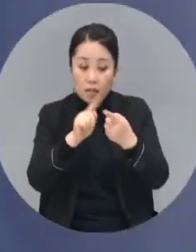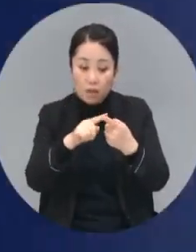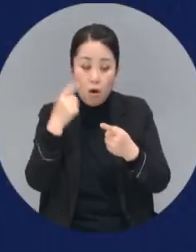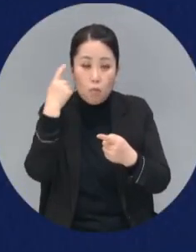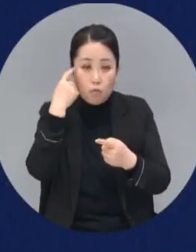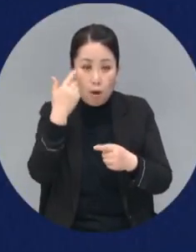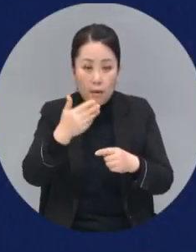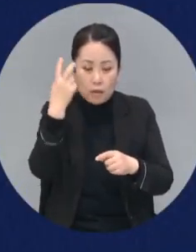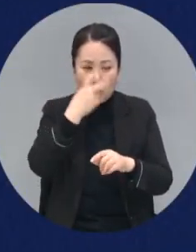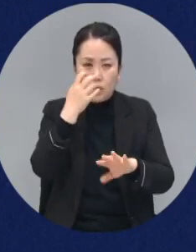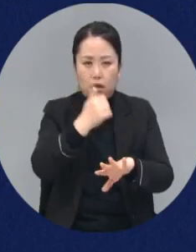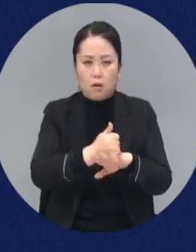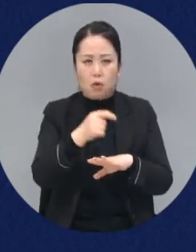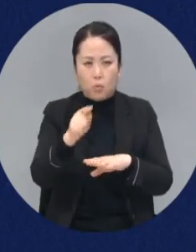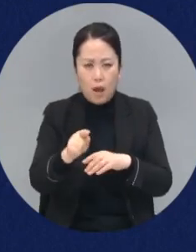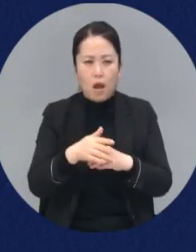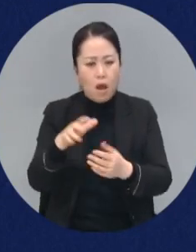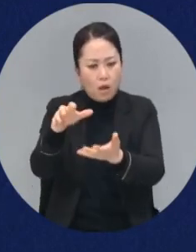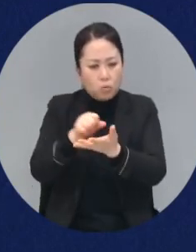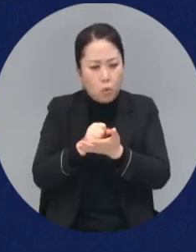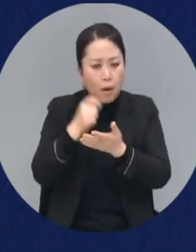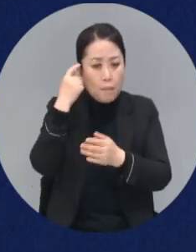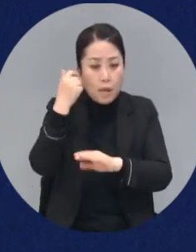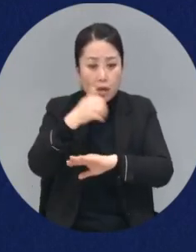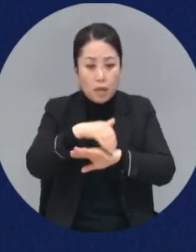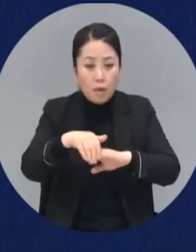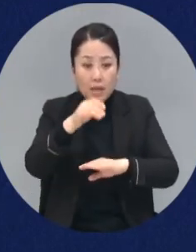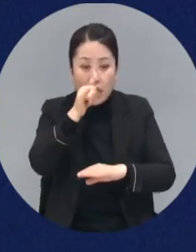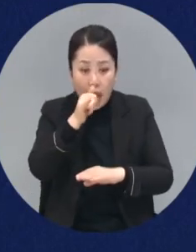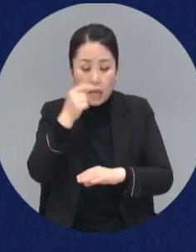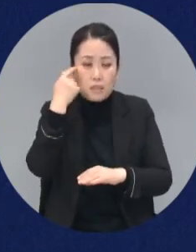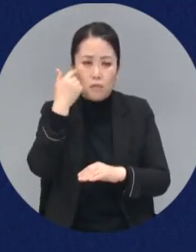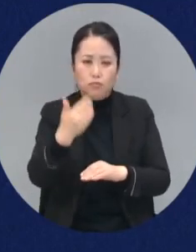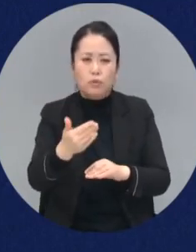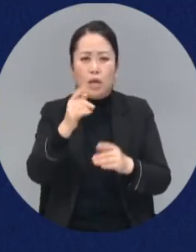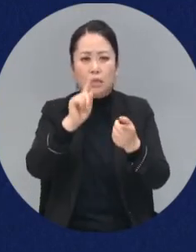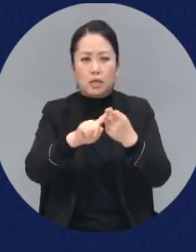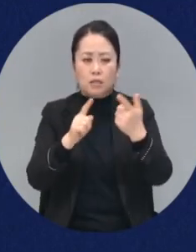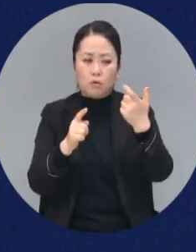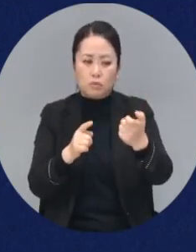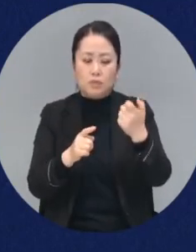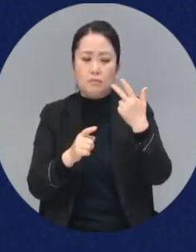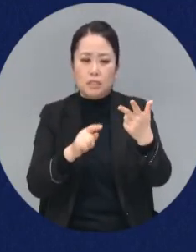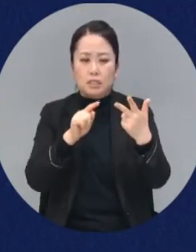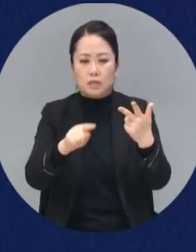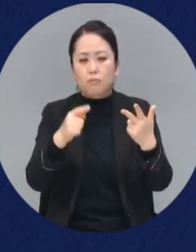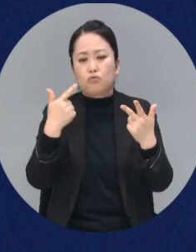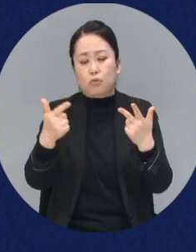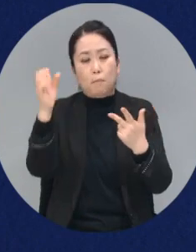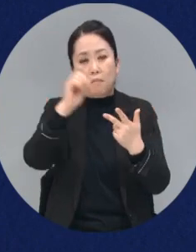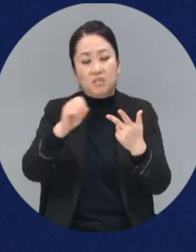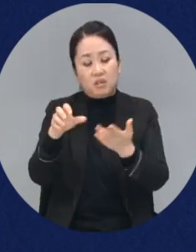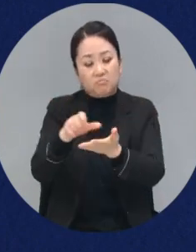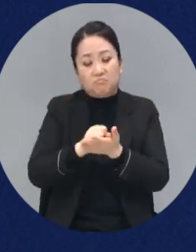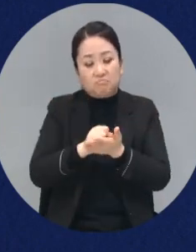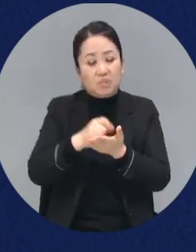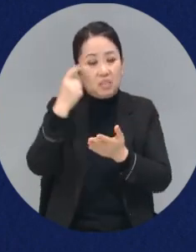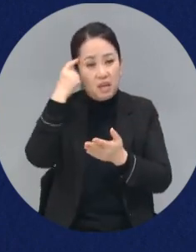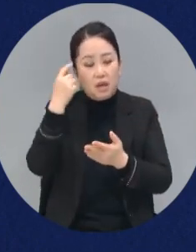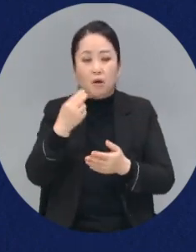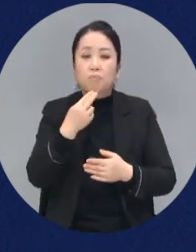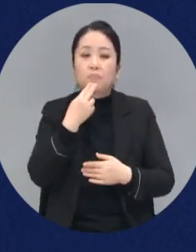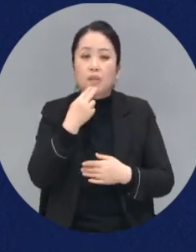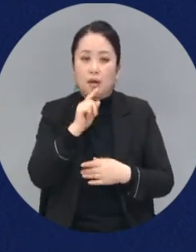생성형 AI 유료 서비스를 도입할 계획이 있냐는 질문에 67.6%가 도입할 의향이 없다고 답했습니다.